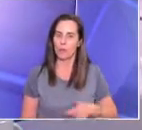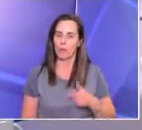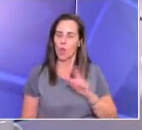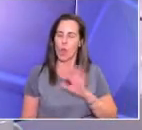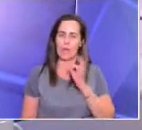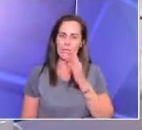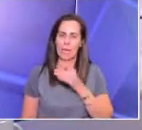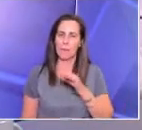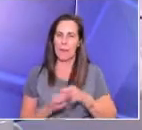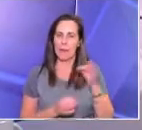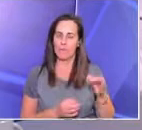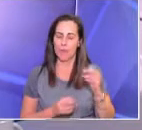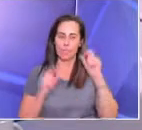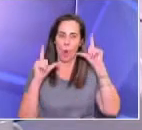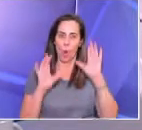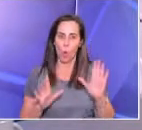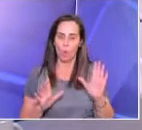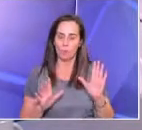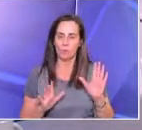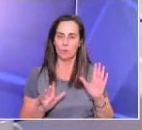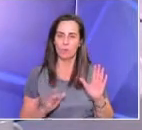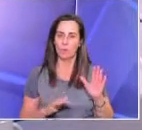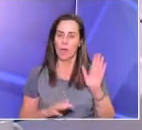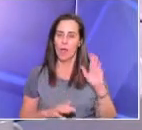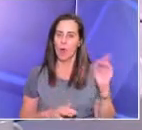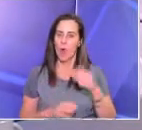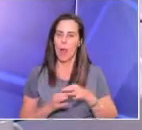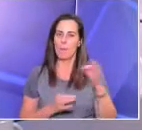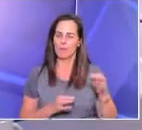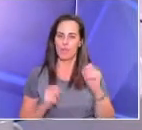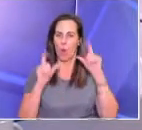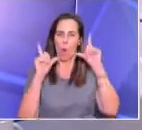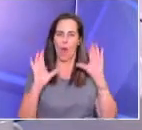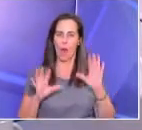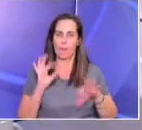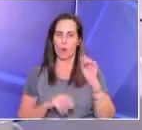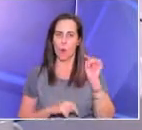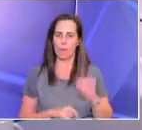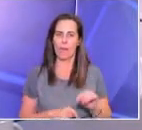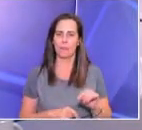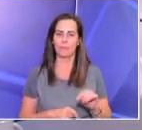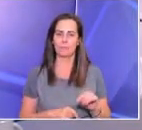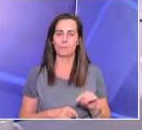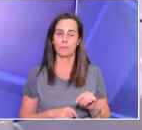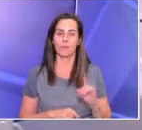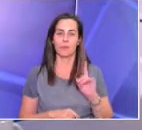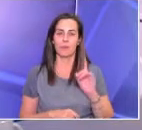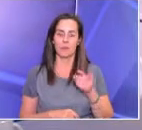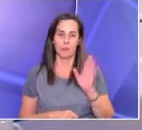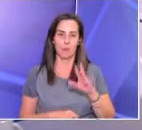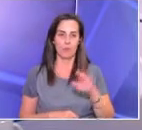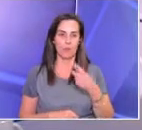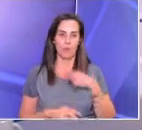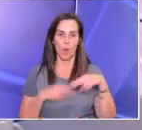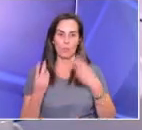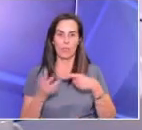רק הצעירים בפריפריה התעוררו בבחירות הללו, אלא כל הפריפריה התעוררה בבחירות הללו. לצורך העניין, שוב, אנחנו